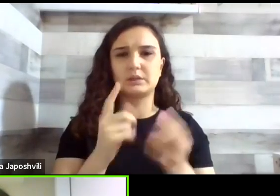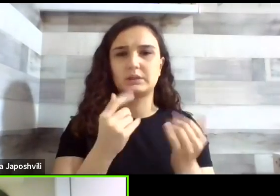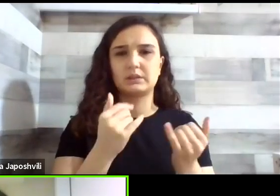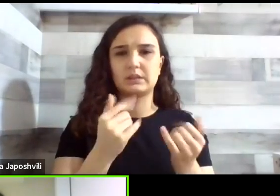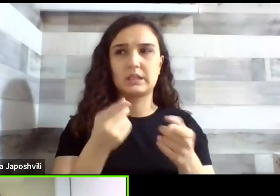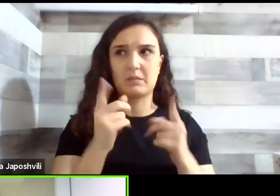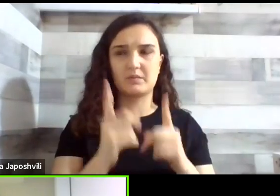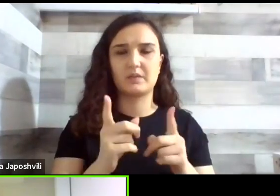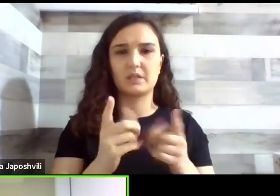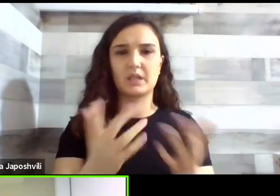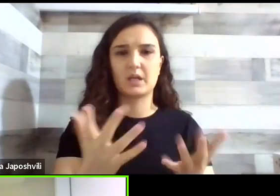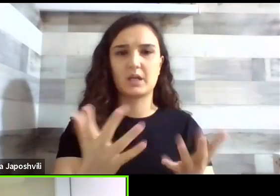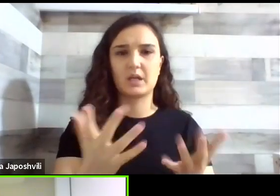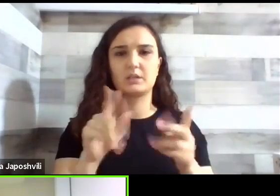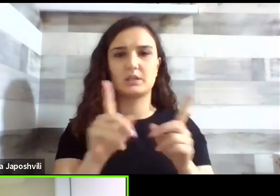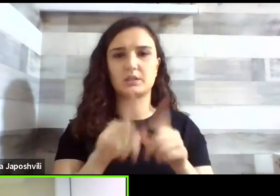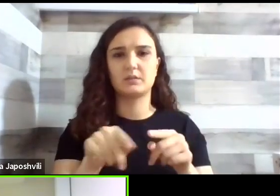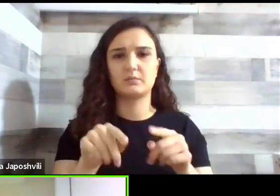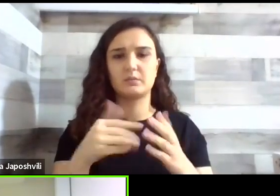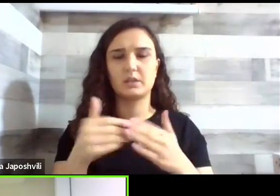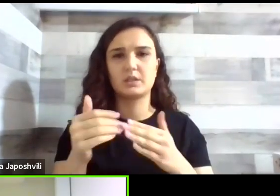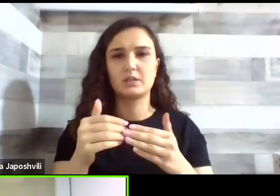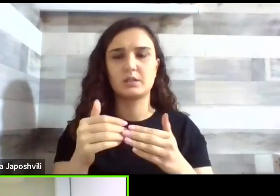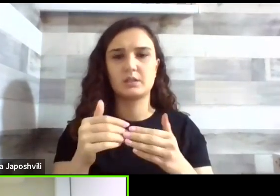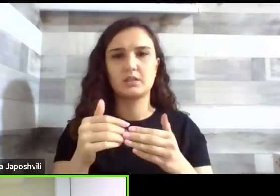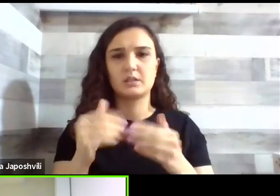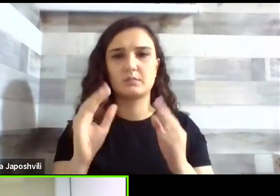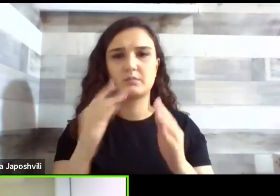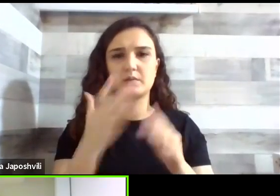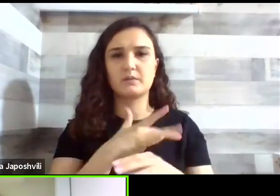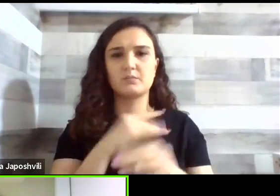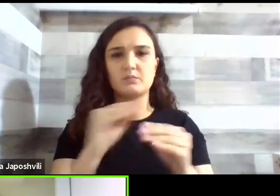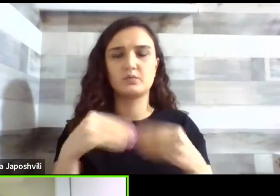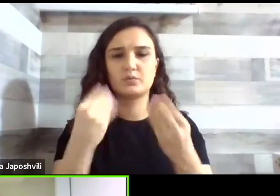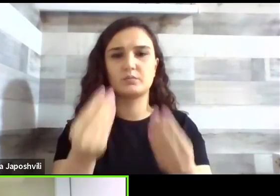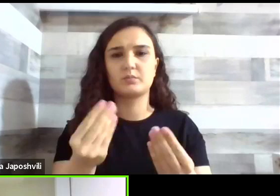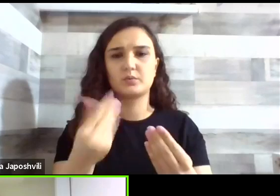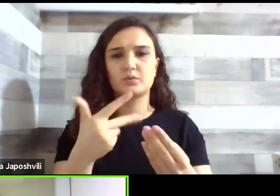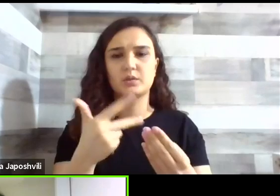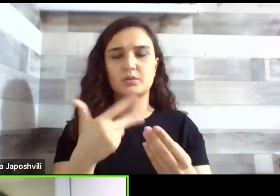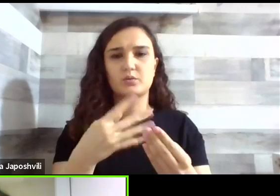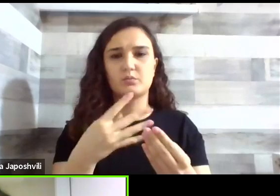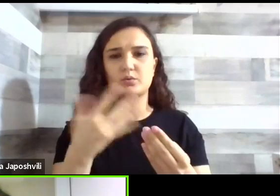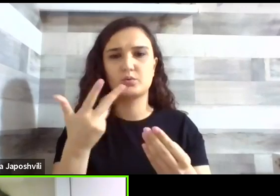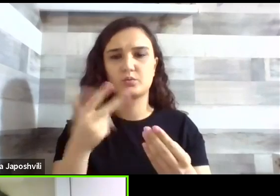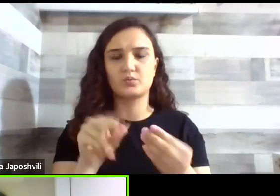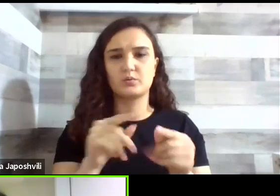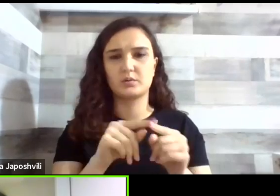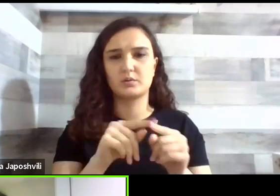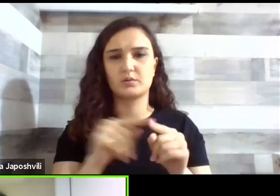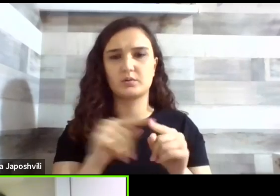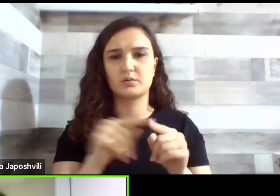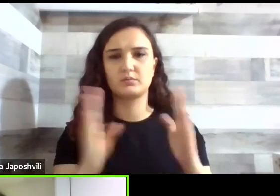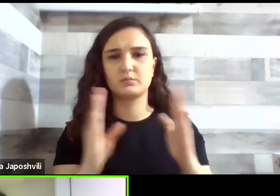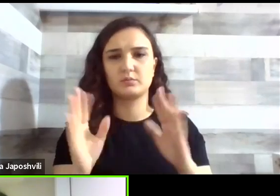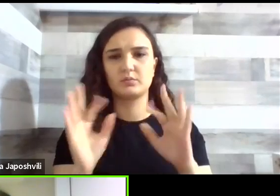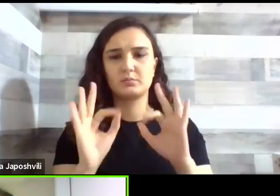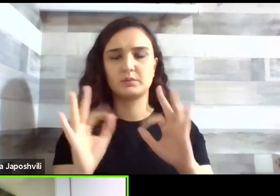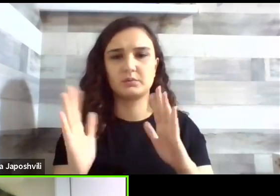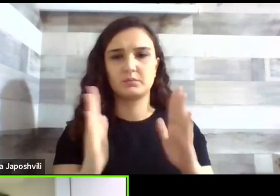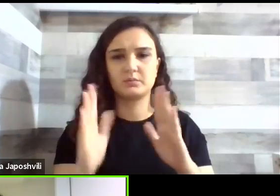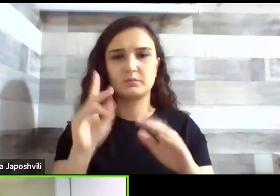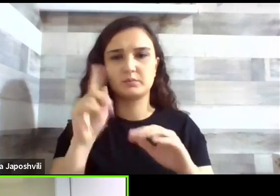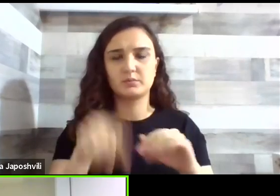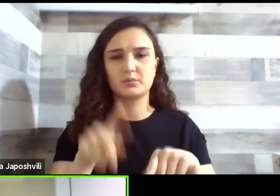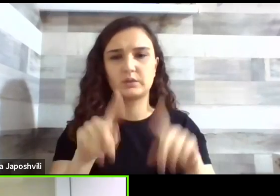ნამდვილად გამოიკვეთა და ასევე პროვაიდერებიდან გამოცდილებიდან გამომდინარე, აი 30-40 წუთი მაქსიმუმ რა ოპტიმალური. თუმცა ვიცით რომ